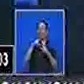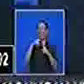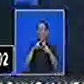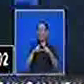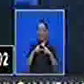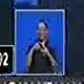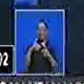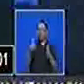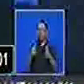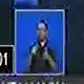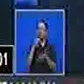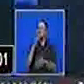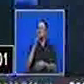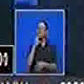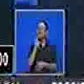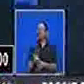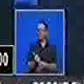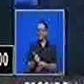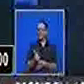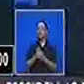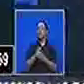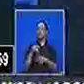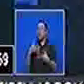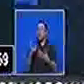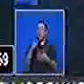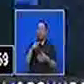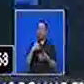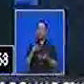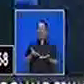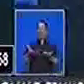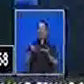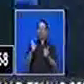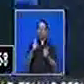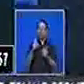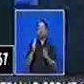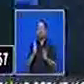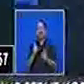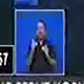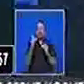bagaimana membangun kawasan dengan memperhatikan keseimbangan lingkungan. Kalau kita biarkan